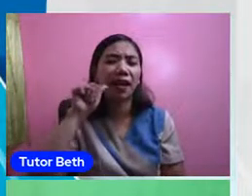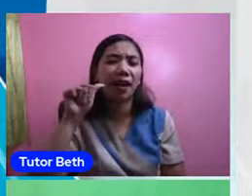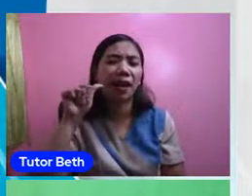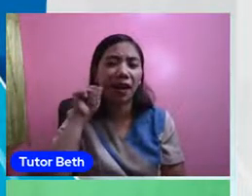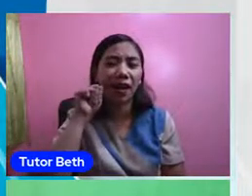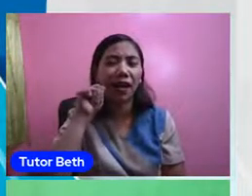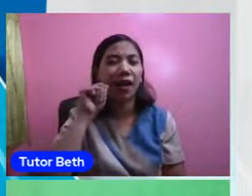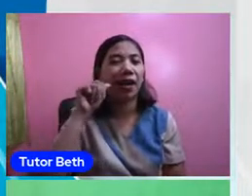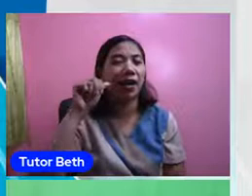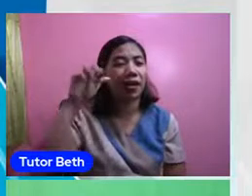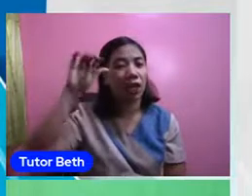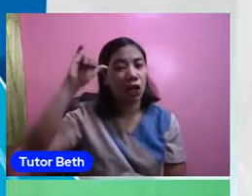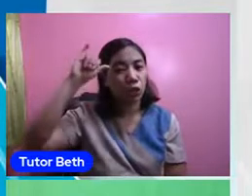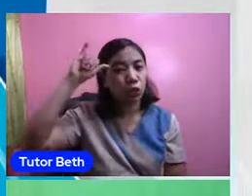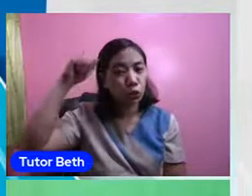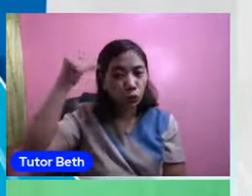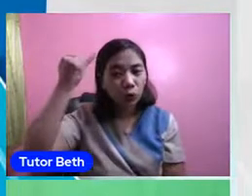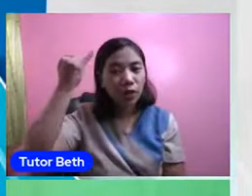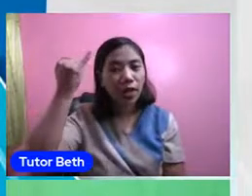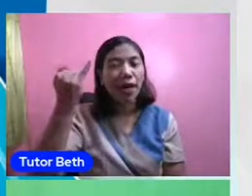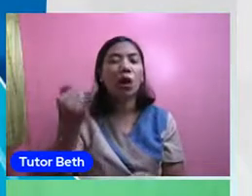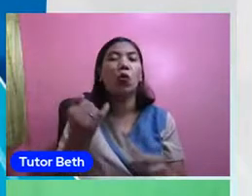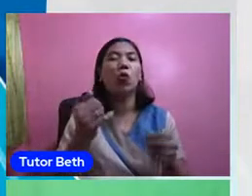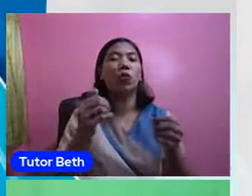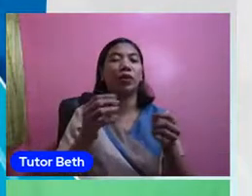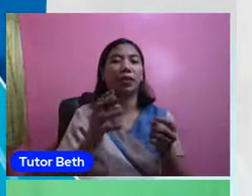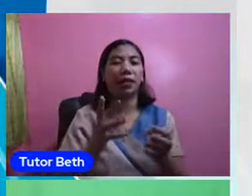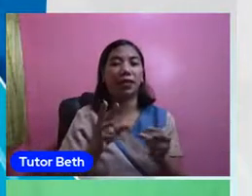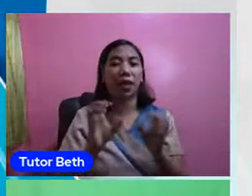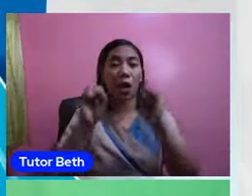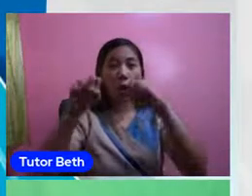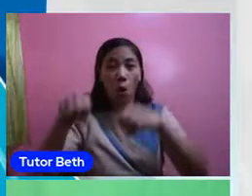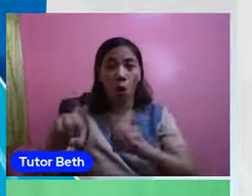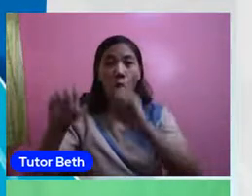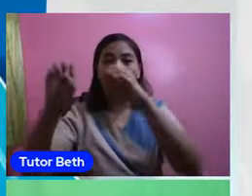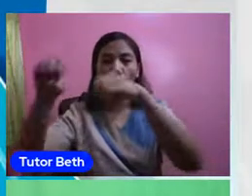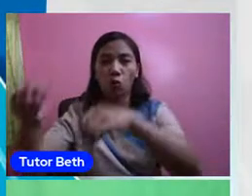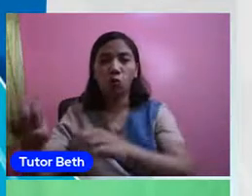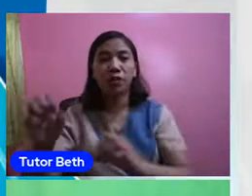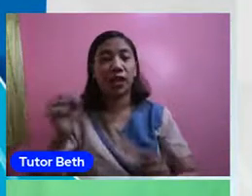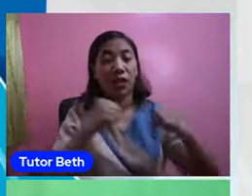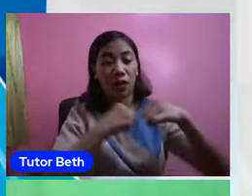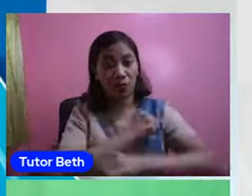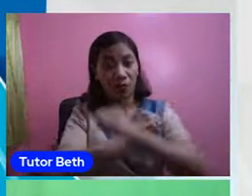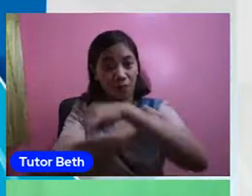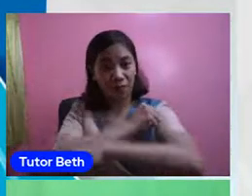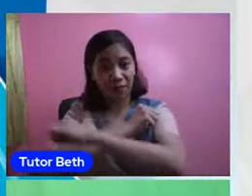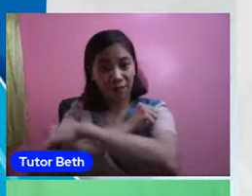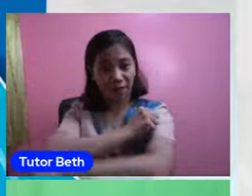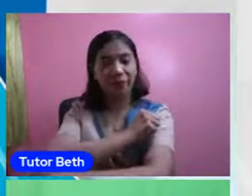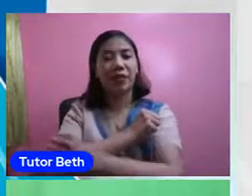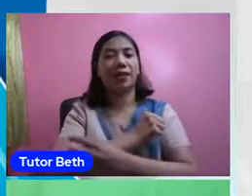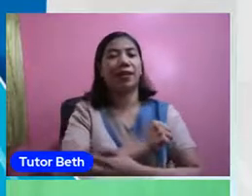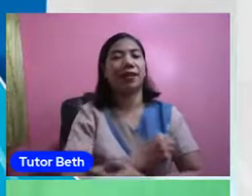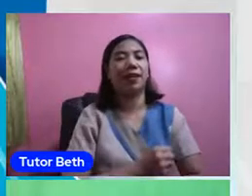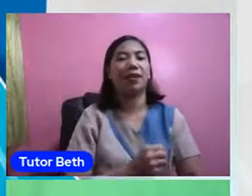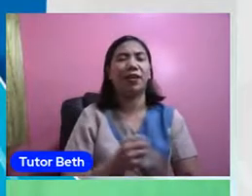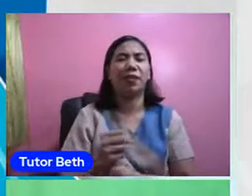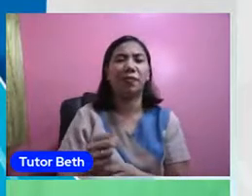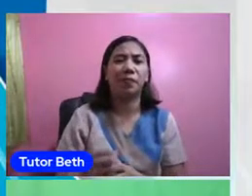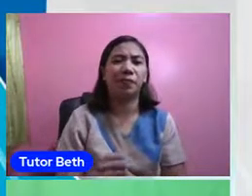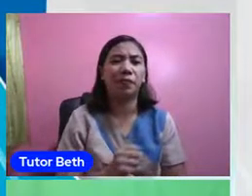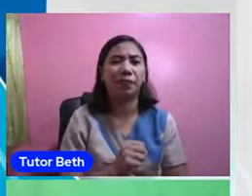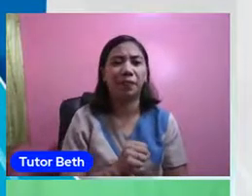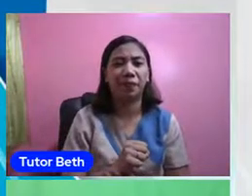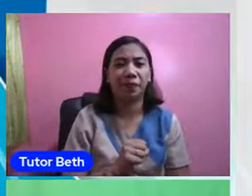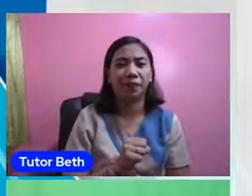Sabi ni Judah. Dagat. Tama ba? Kaya dagat. O mamaya na alamin natin ha? Okay. Pumunta naman